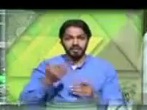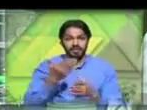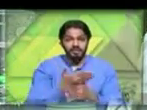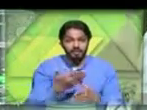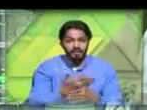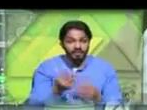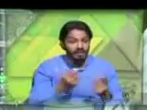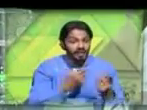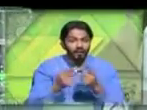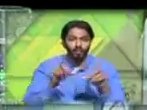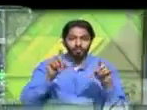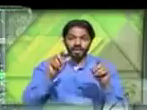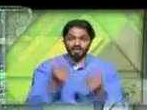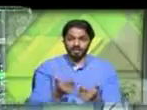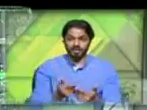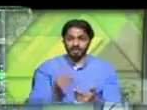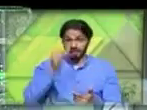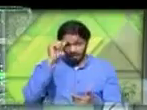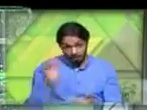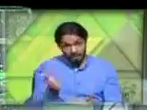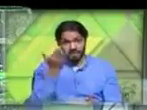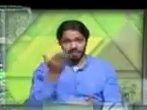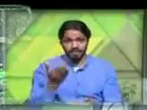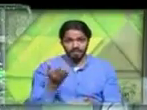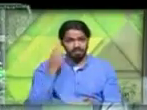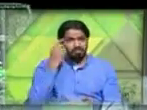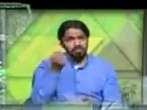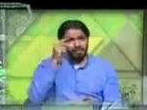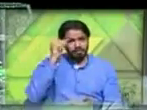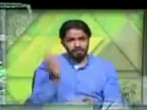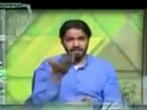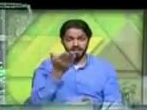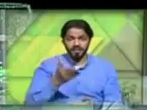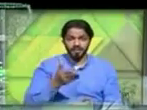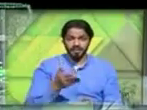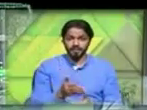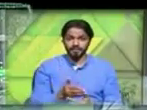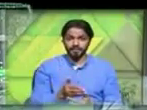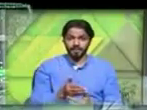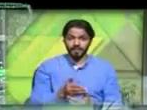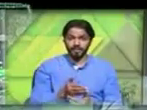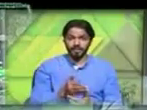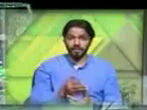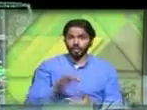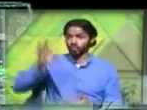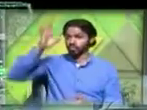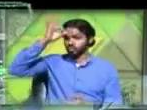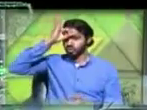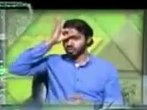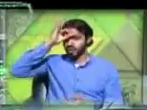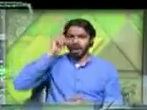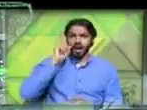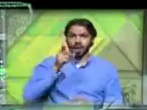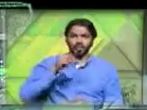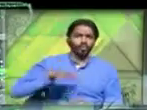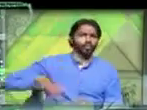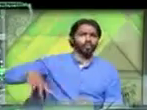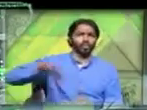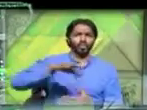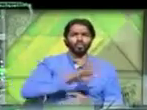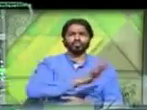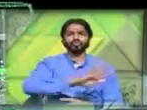كلامنا. صحيح. طيب سبحان الله. رب العزة هو القائل ما يلفظ من قول إلا لديه رقيب عتيد. ومع